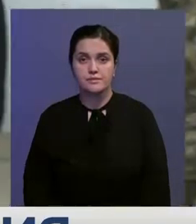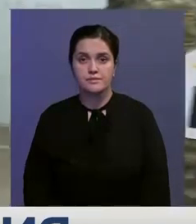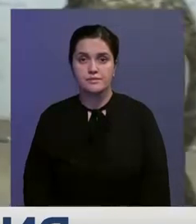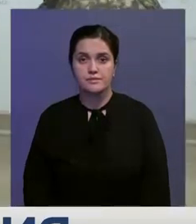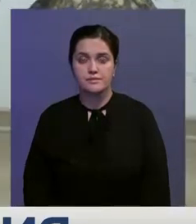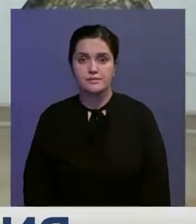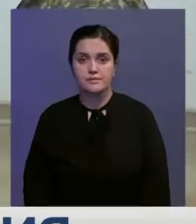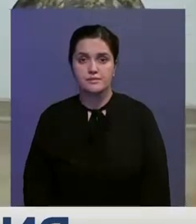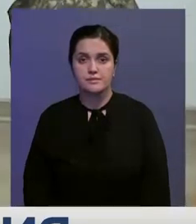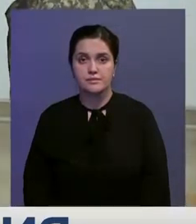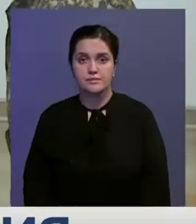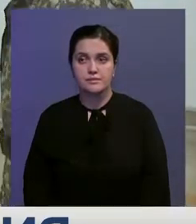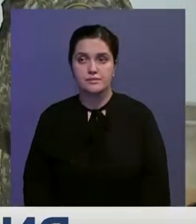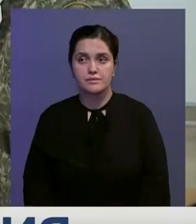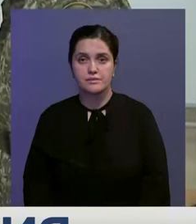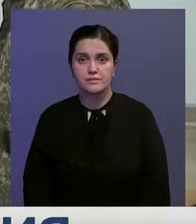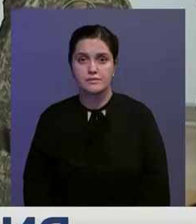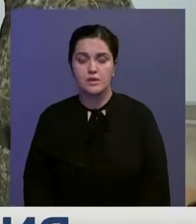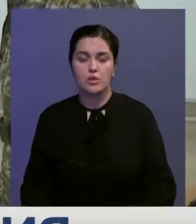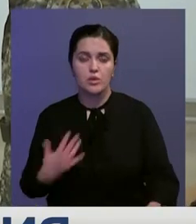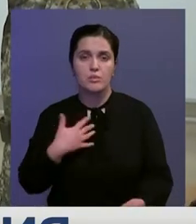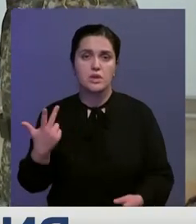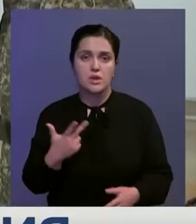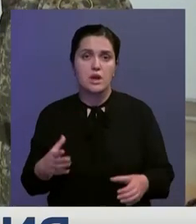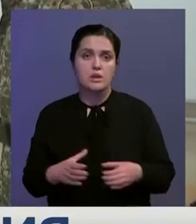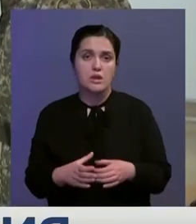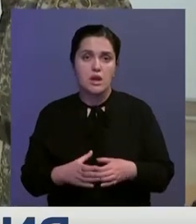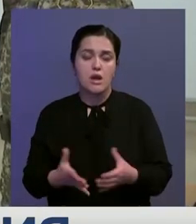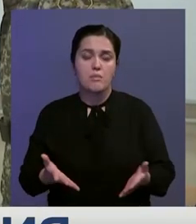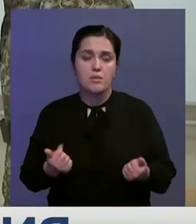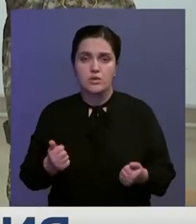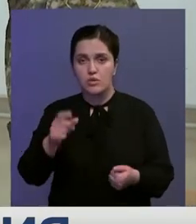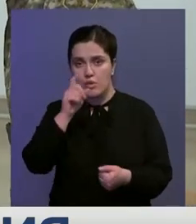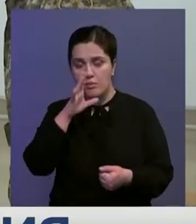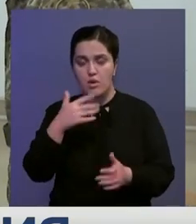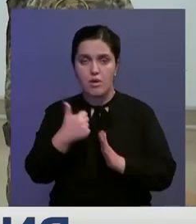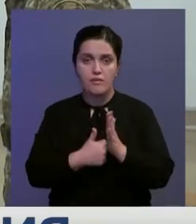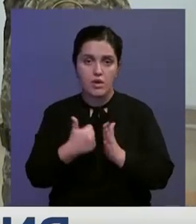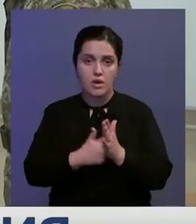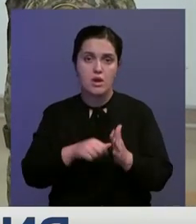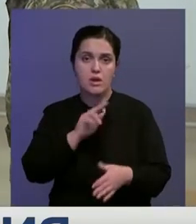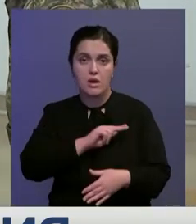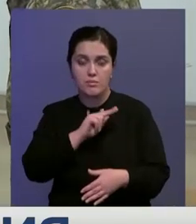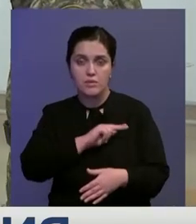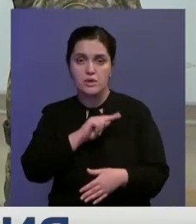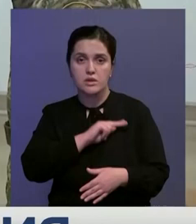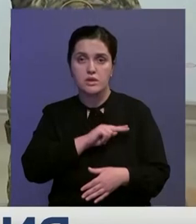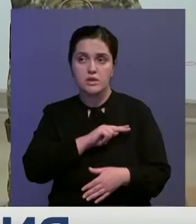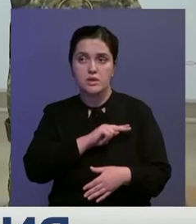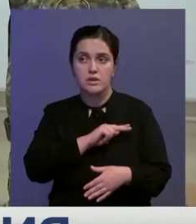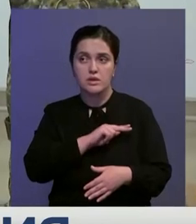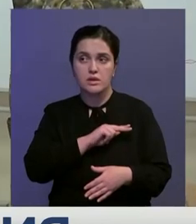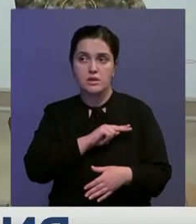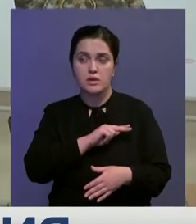климат боевой. Мы уже третий отряд. Получаем хорошие отзывы от руководства индийского батальона и